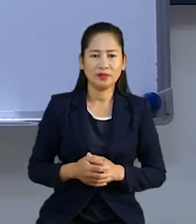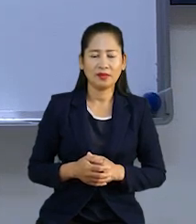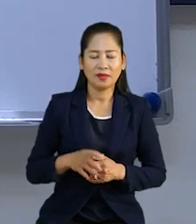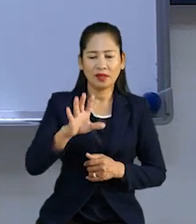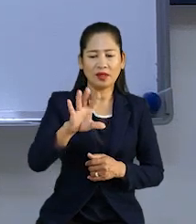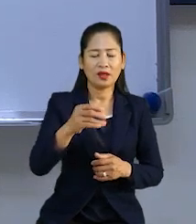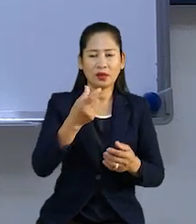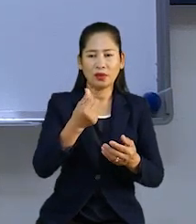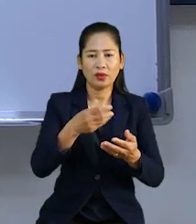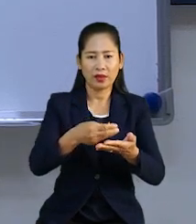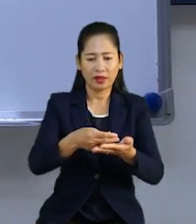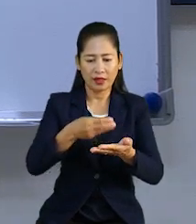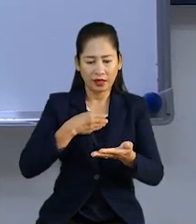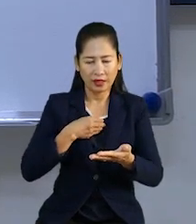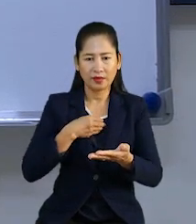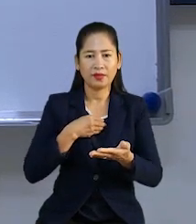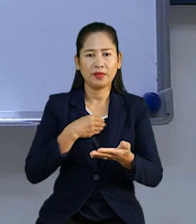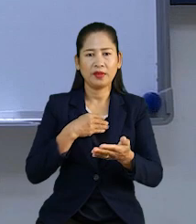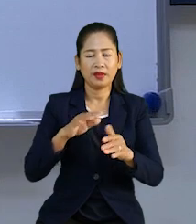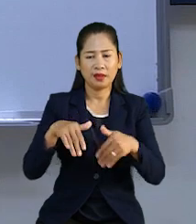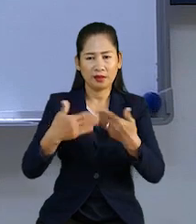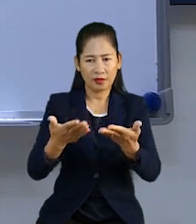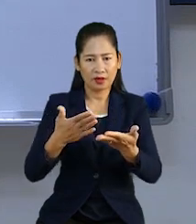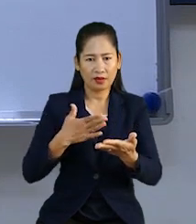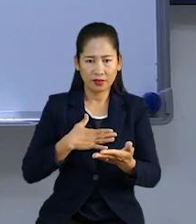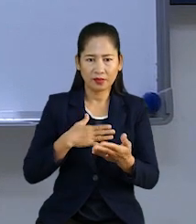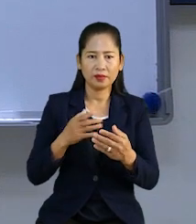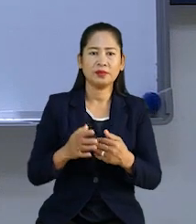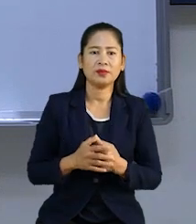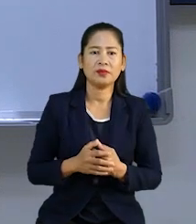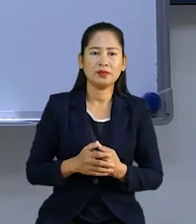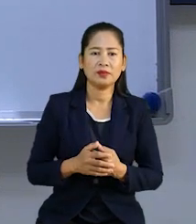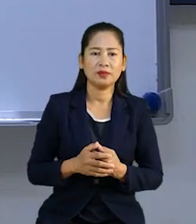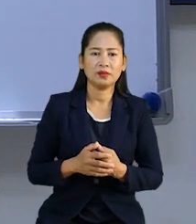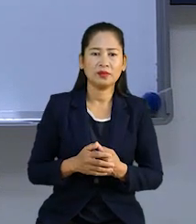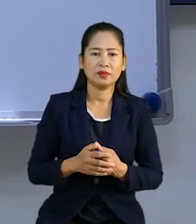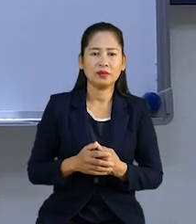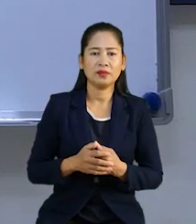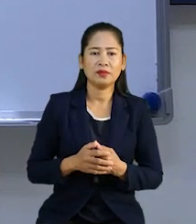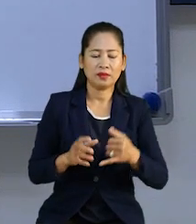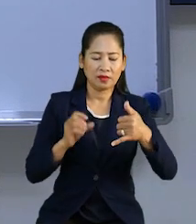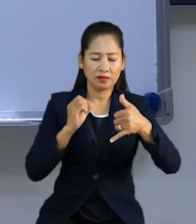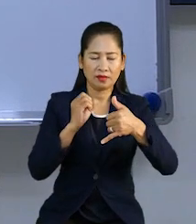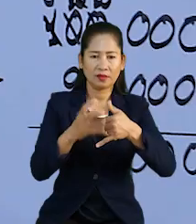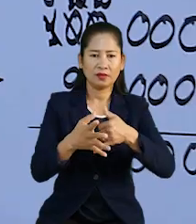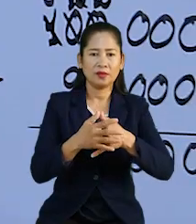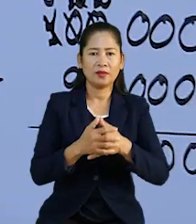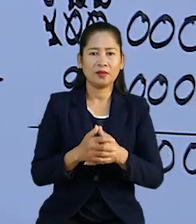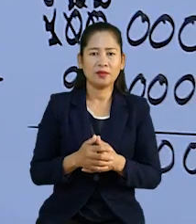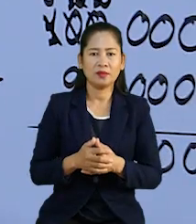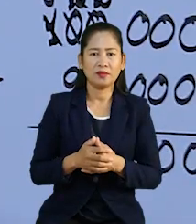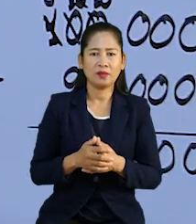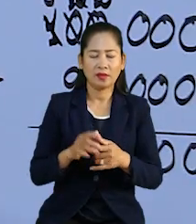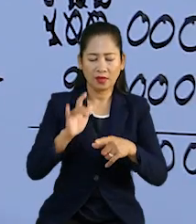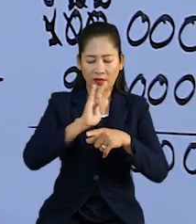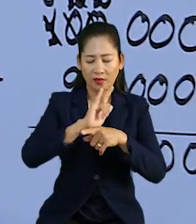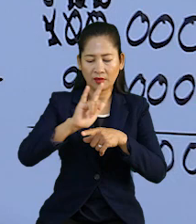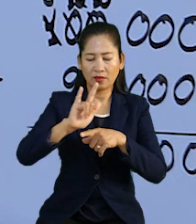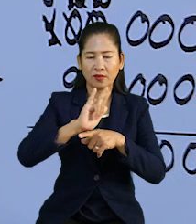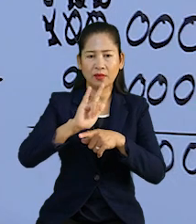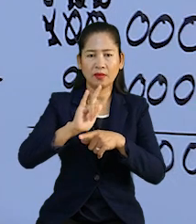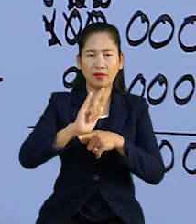rốt ra áp đây này lụa trở áp vô mọi dương vịnh chân chập đám phơ pro man bị